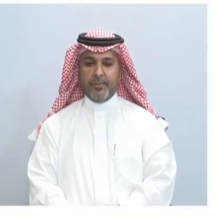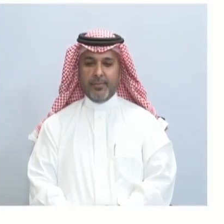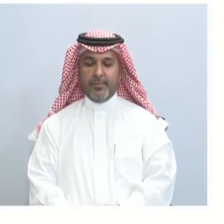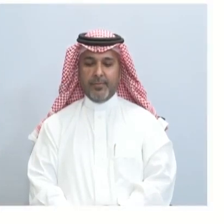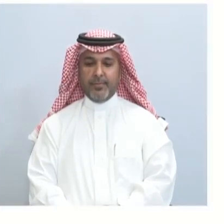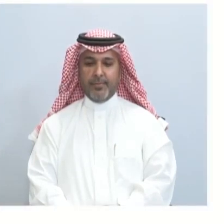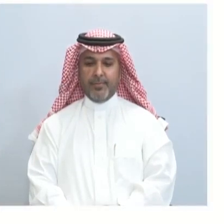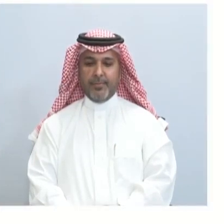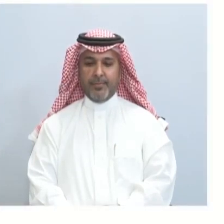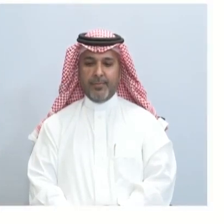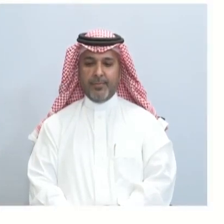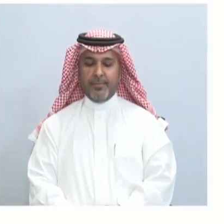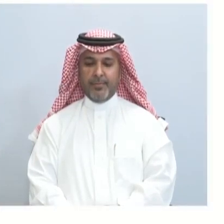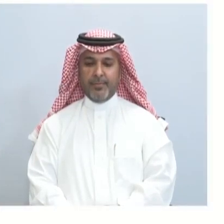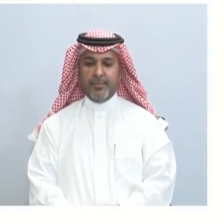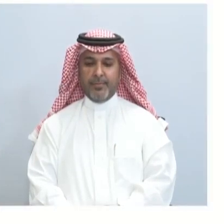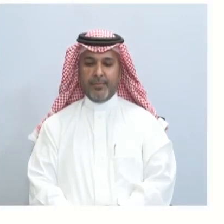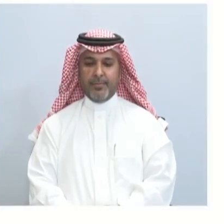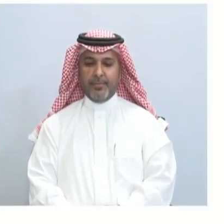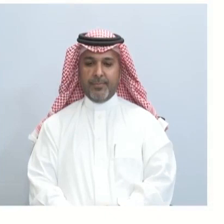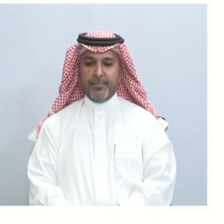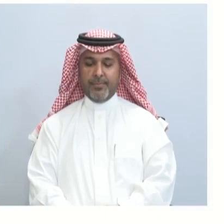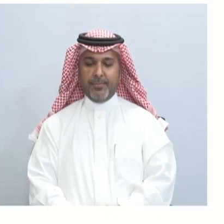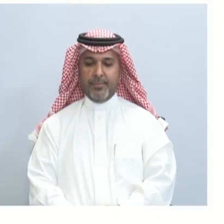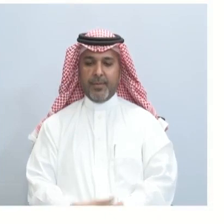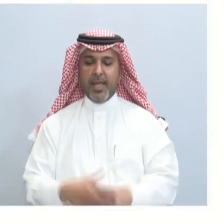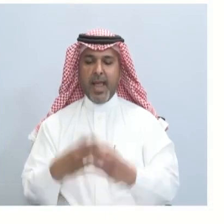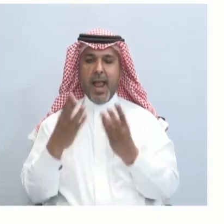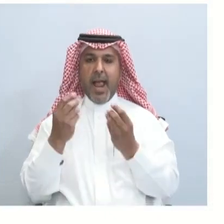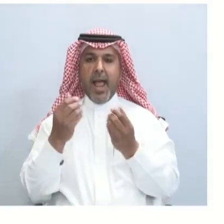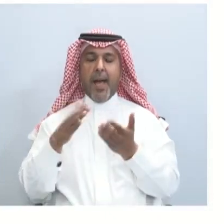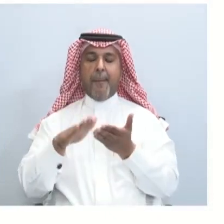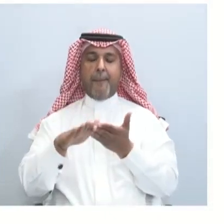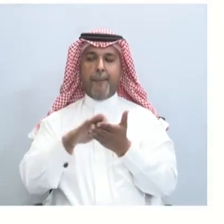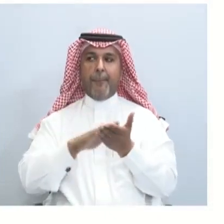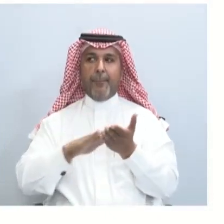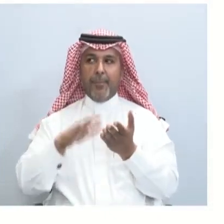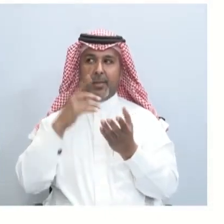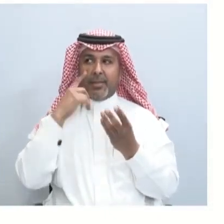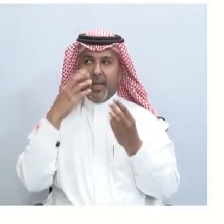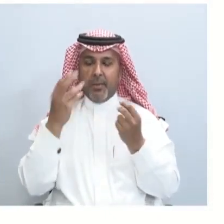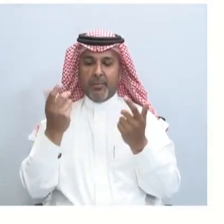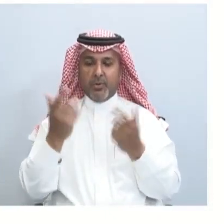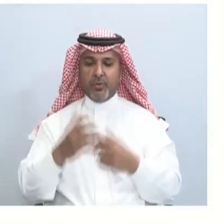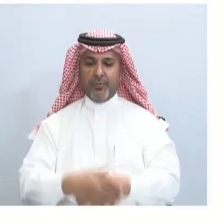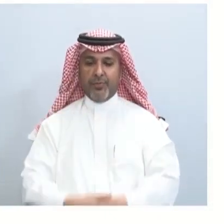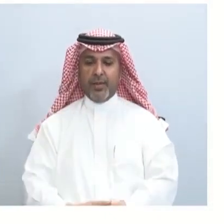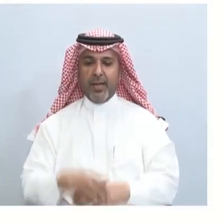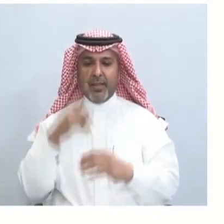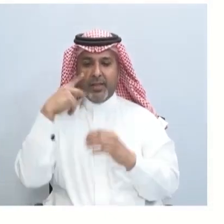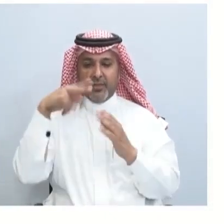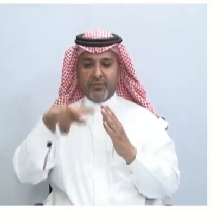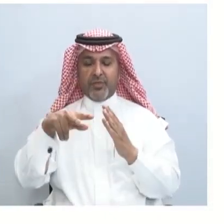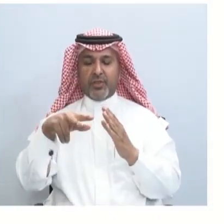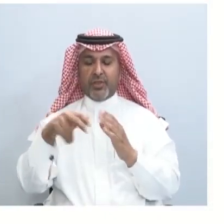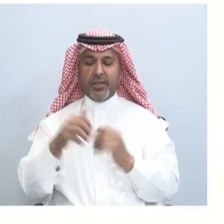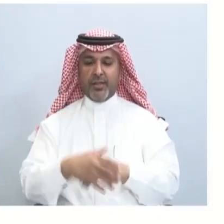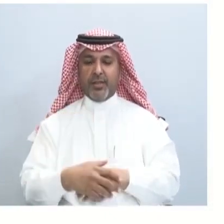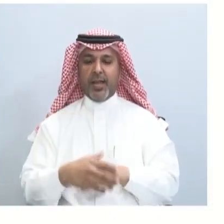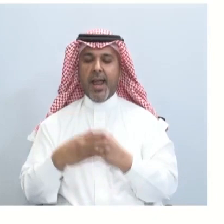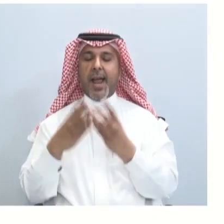لدينا تحقق من فهمك احسب مساحه كل من الشكلين الاتيين السؤال الف لدينا هذا الشكل